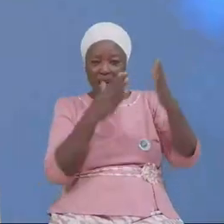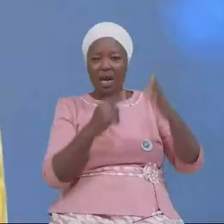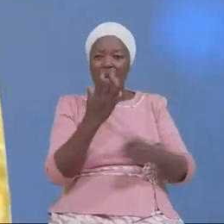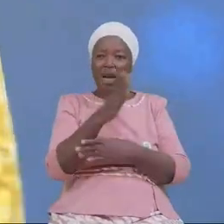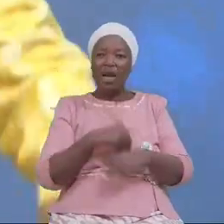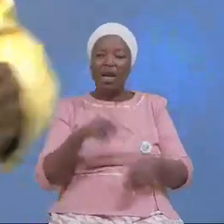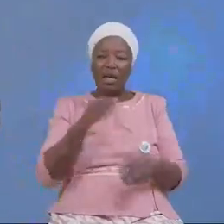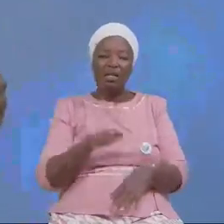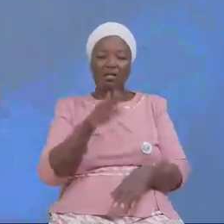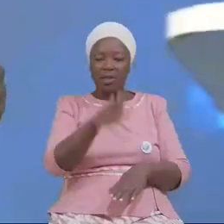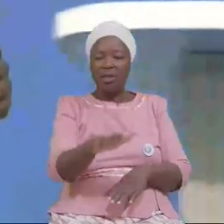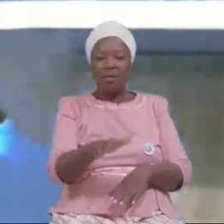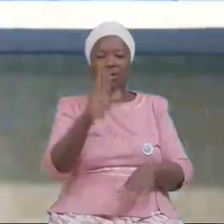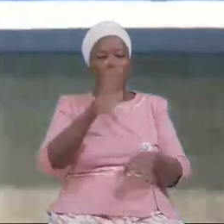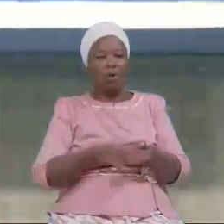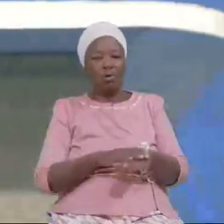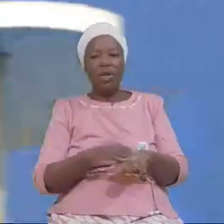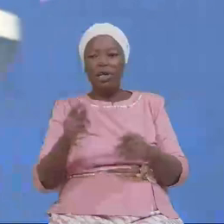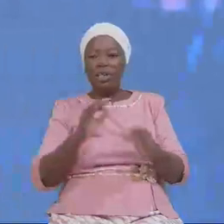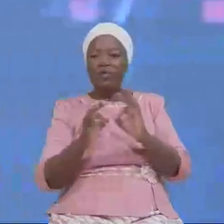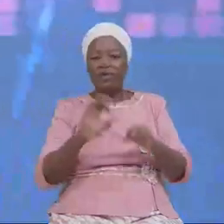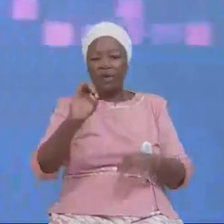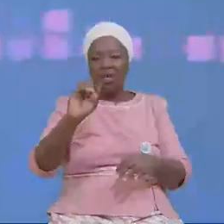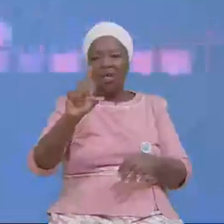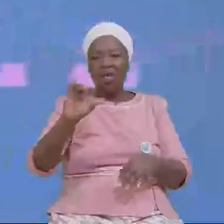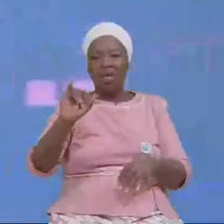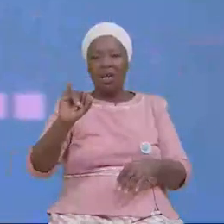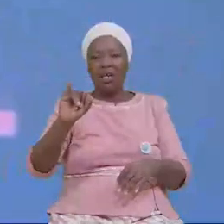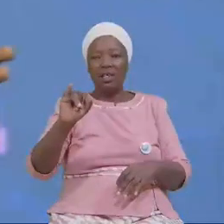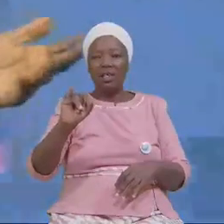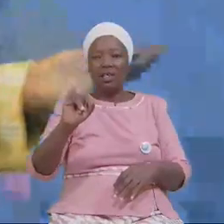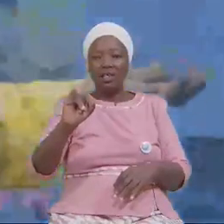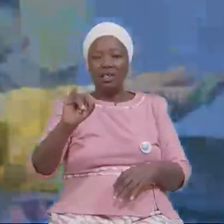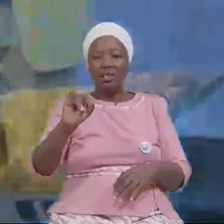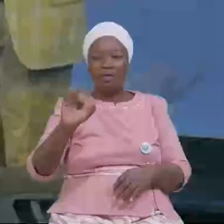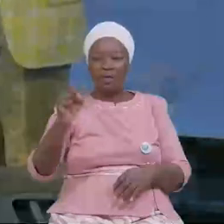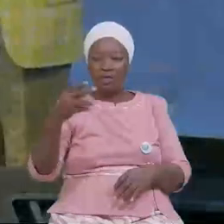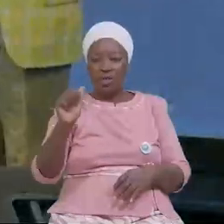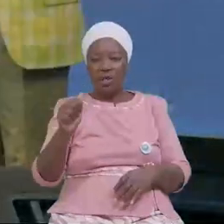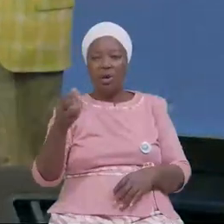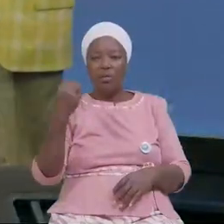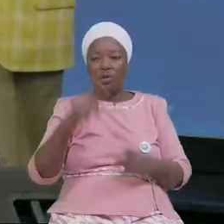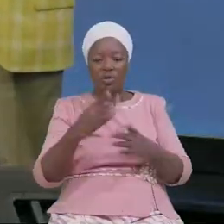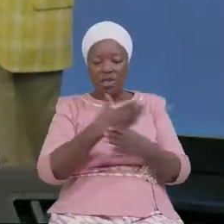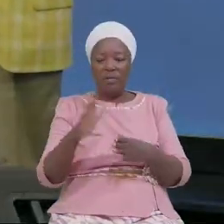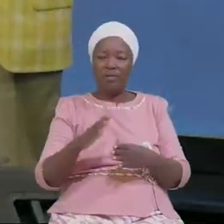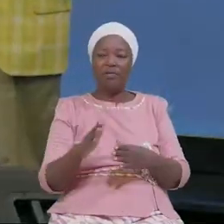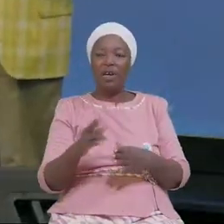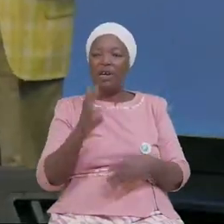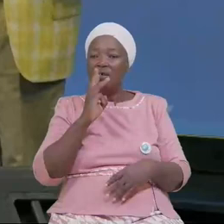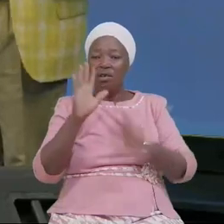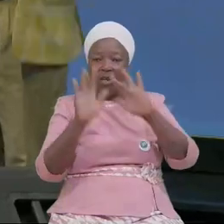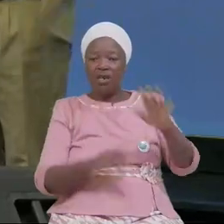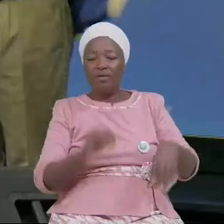que les sacrificateurs soient là pour entrer dans le fleuve Jourdain. Si